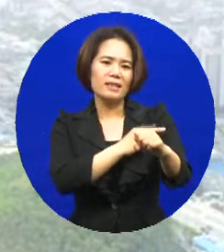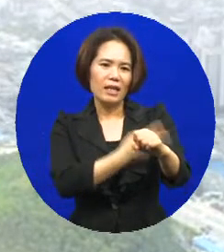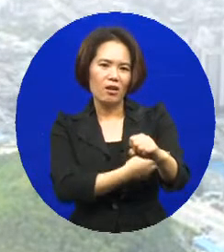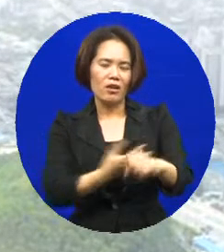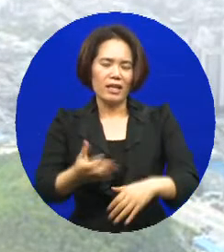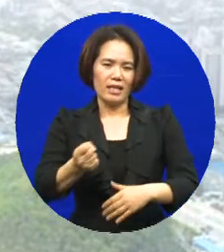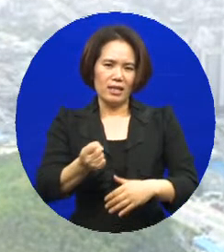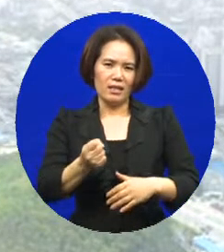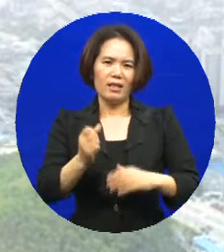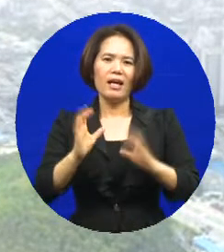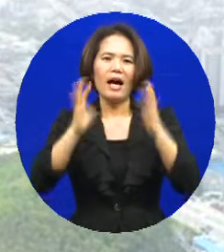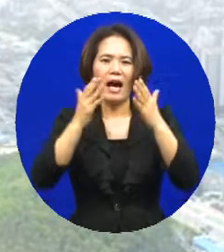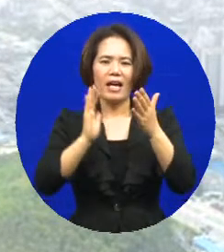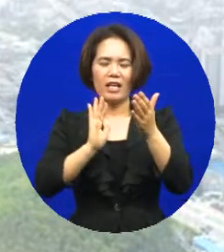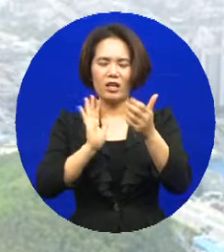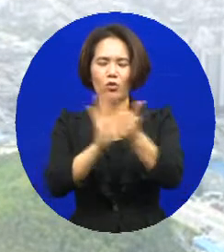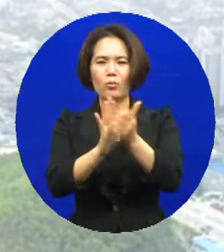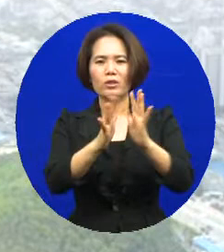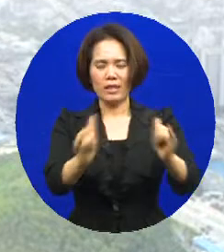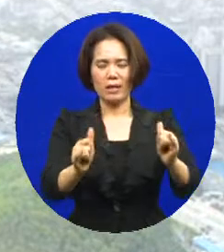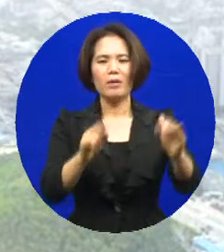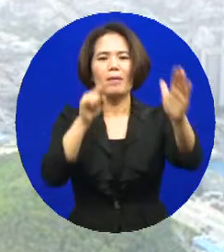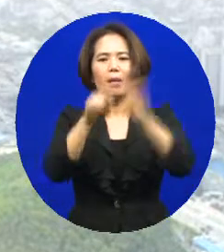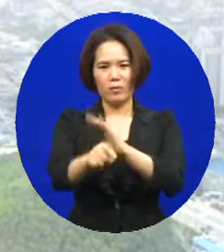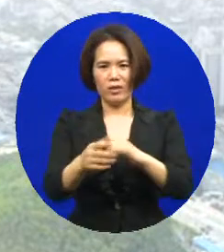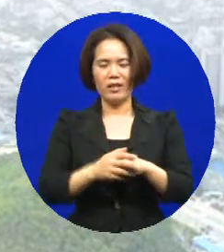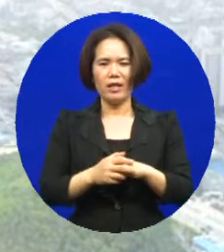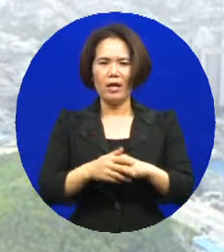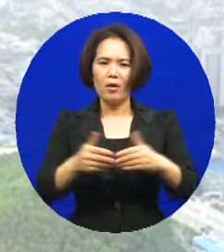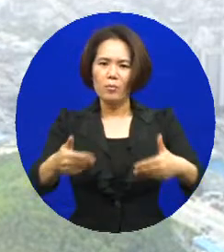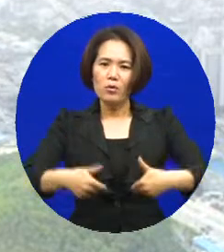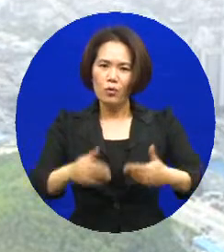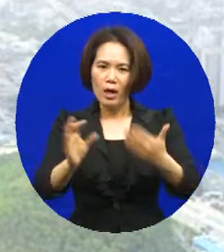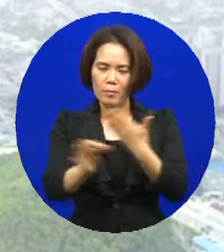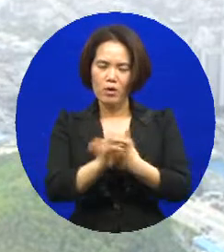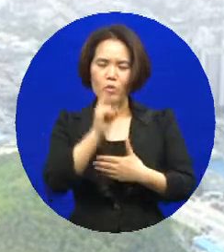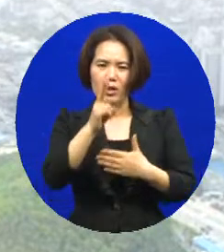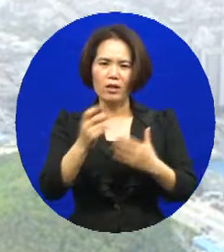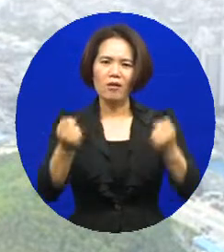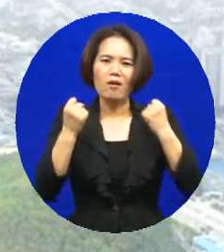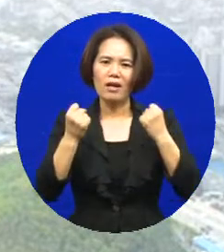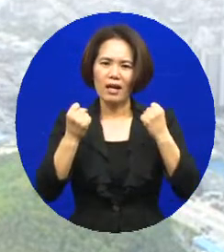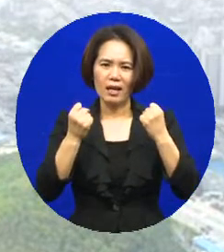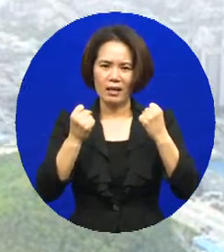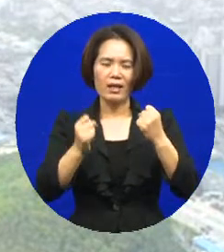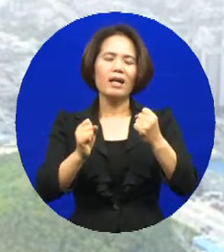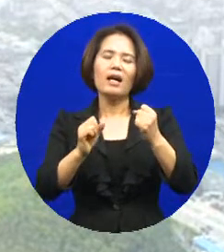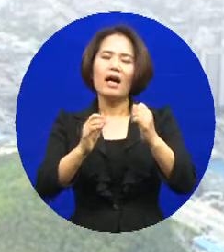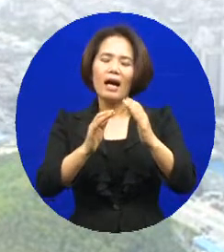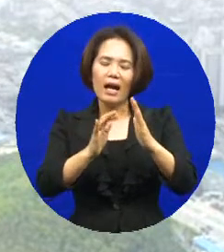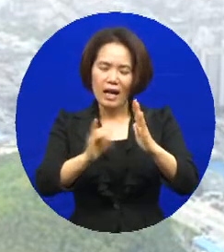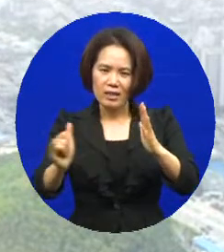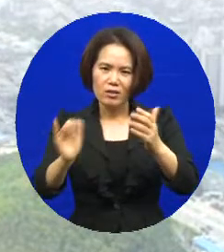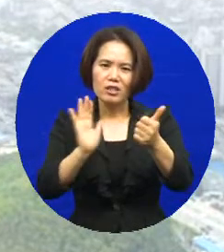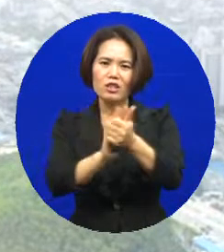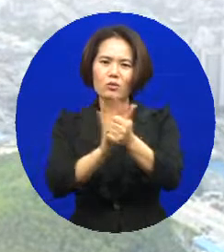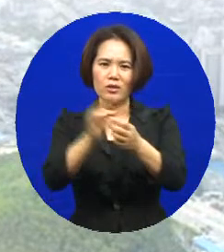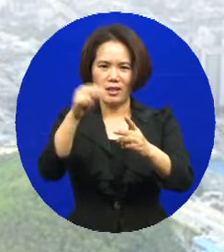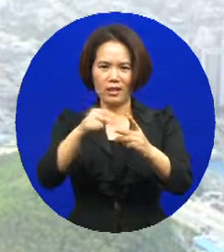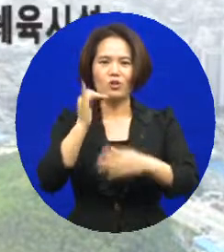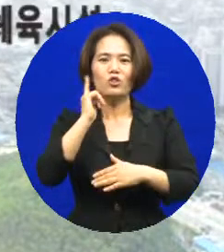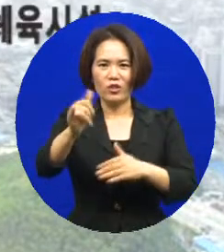아이돌보미가 집으로 찾아가 자녀를 돌봐드립니다. 서비스가 필요하신 분들은 용인시 건강가정지원센터로